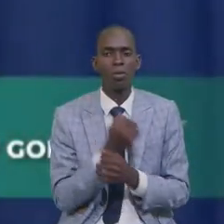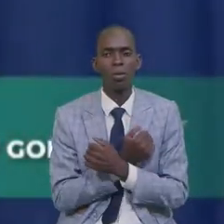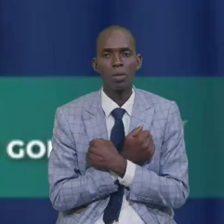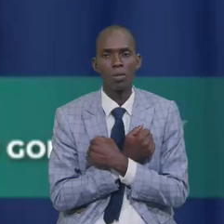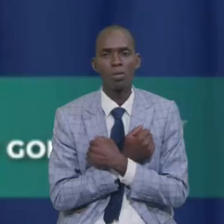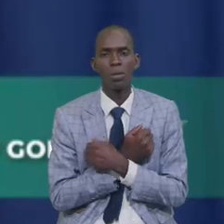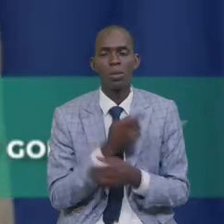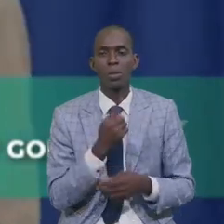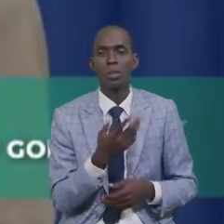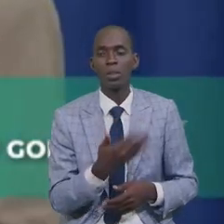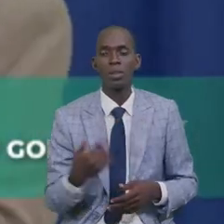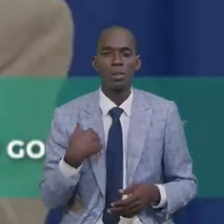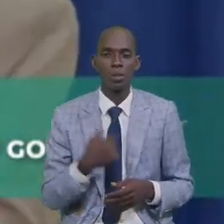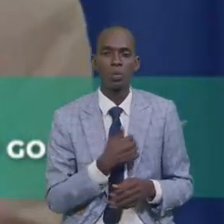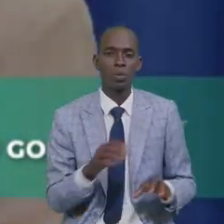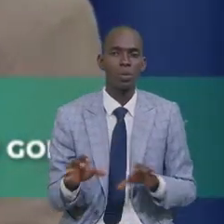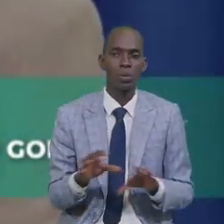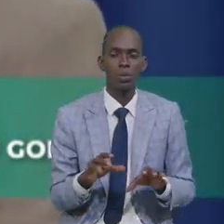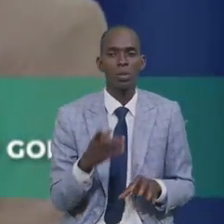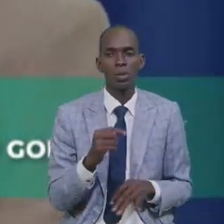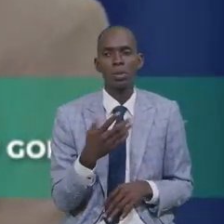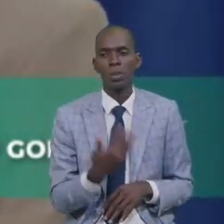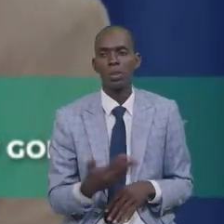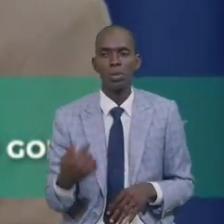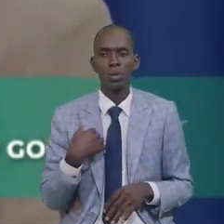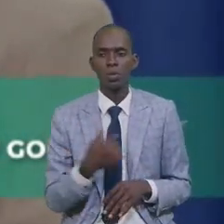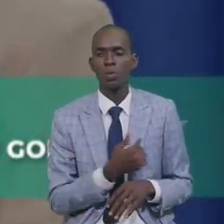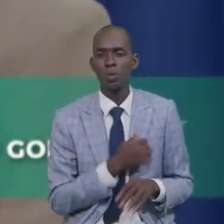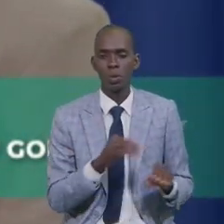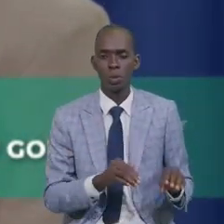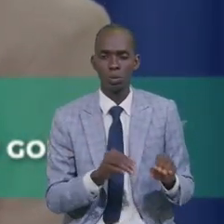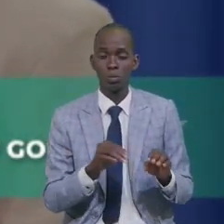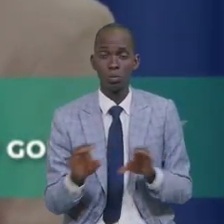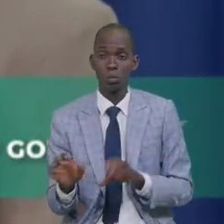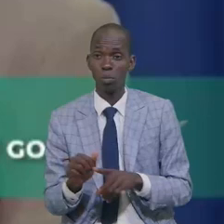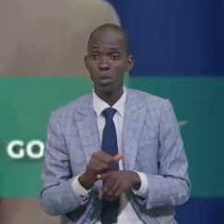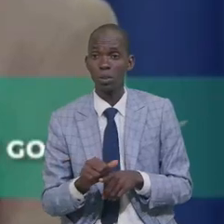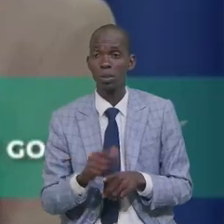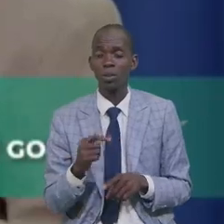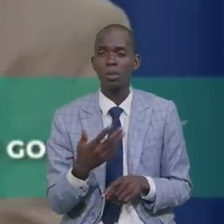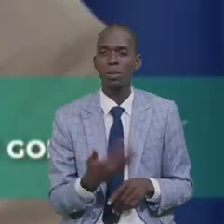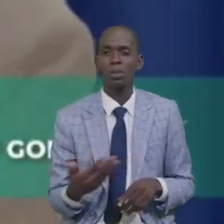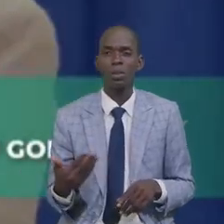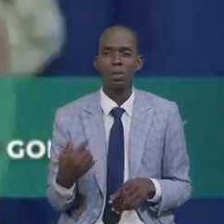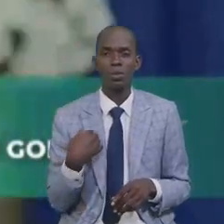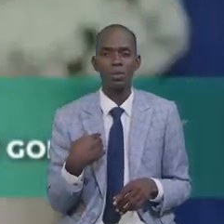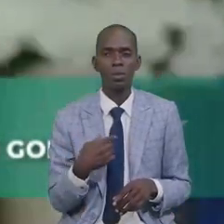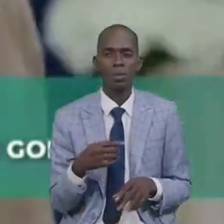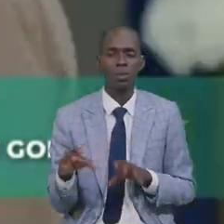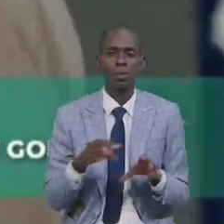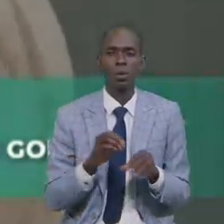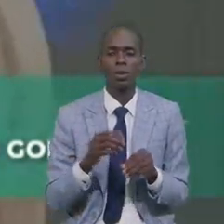d'amour. Les choses que nous faisons. Les choses que nous mettons en place. Les choses